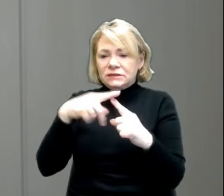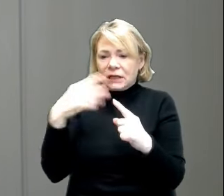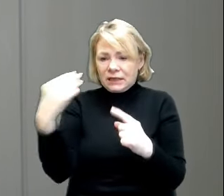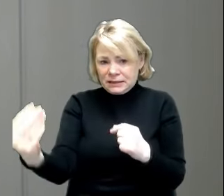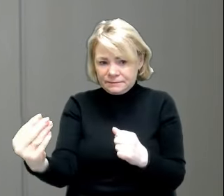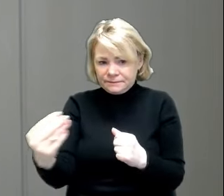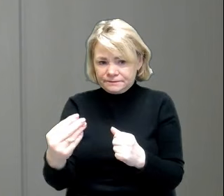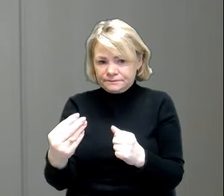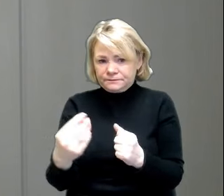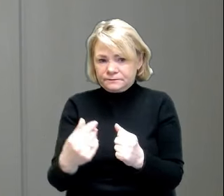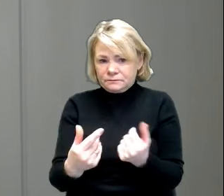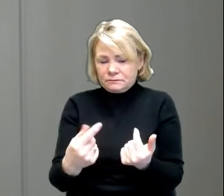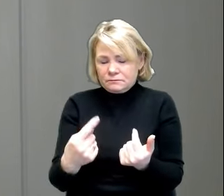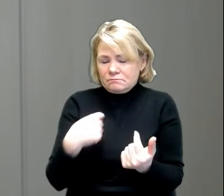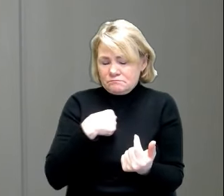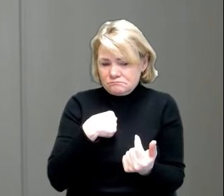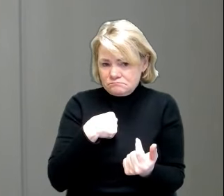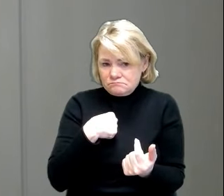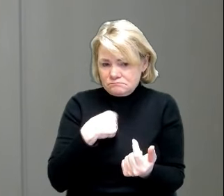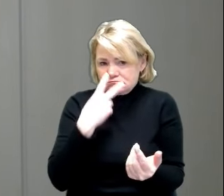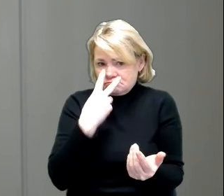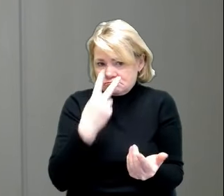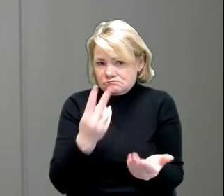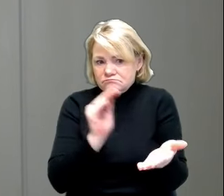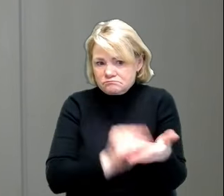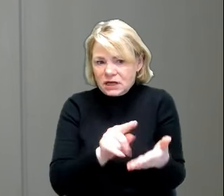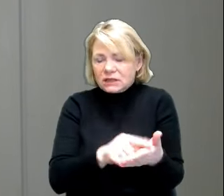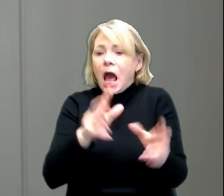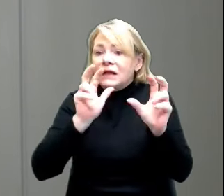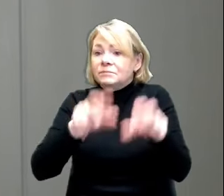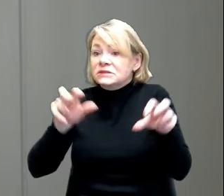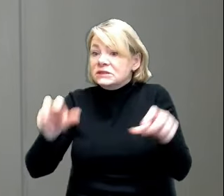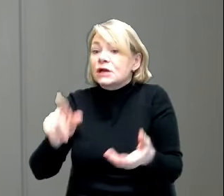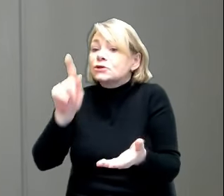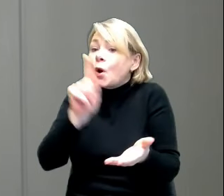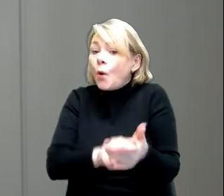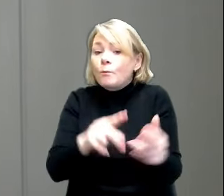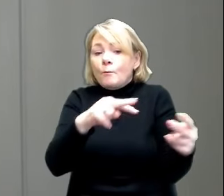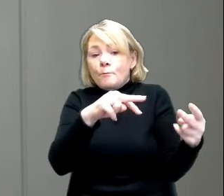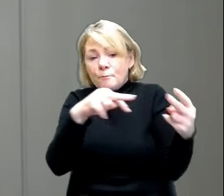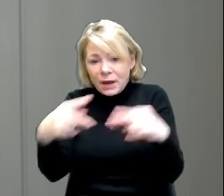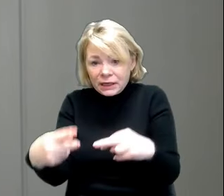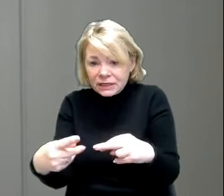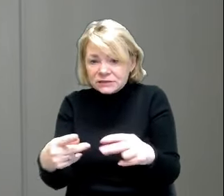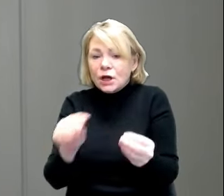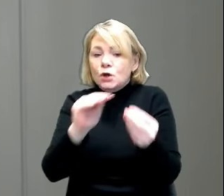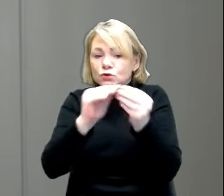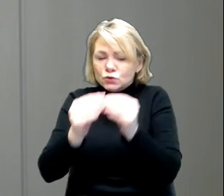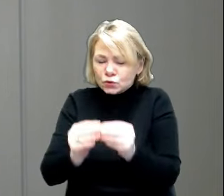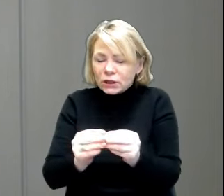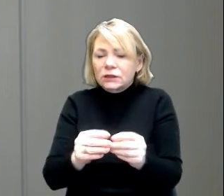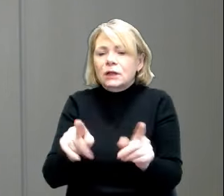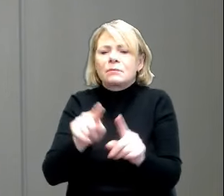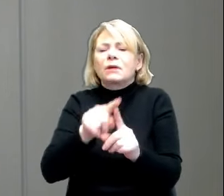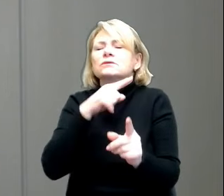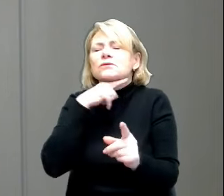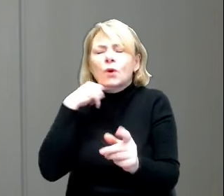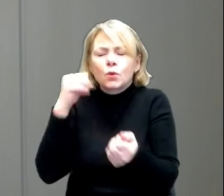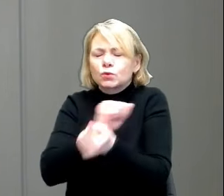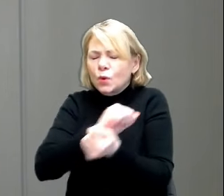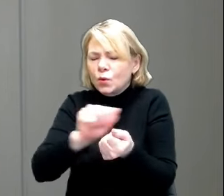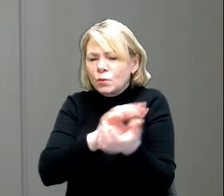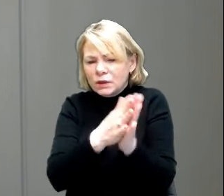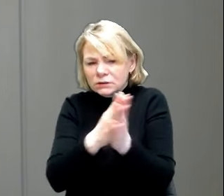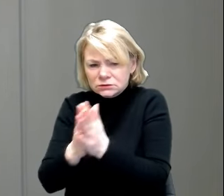nacionalinė os tarnyba nurodo kad administracija turi pakeist jeigu norim sudaryt sutartį krūvą dokumentų tada tiktai su mūsų